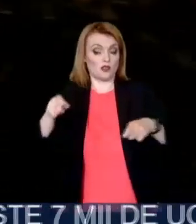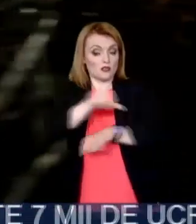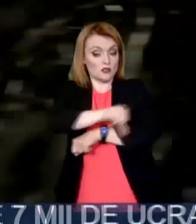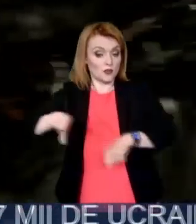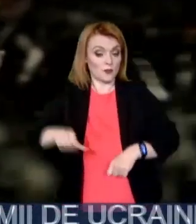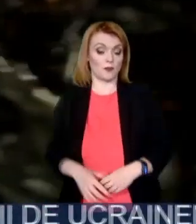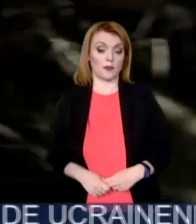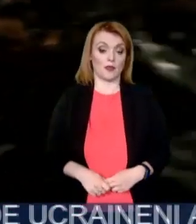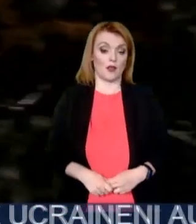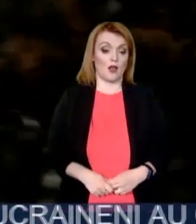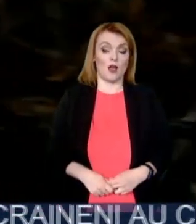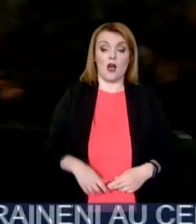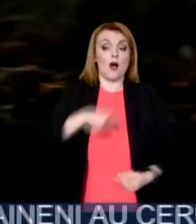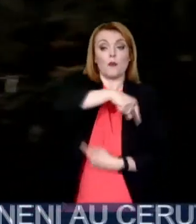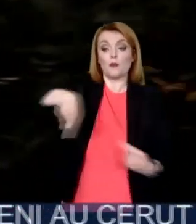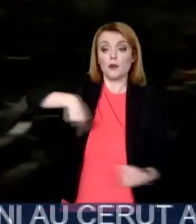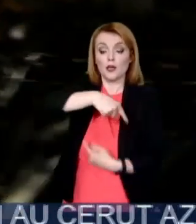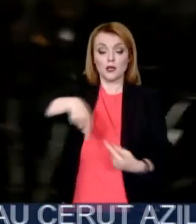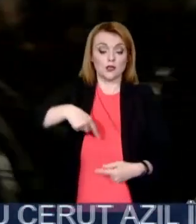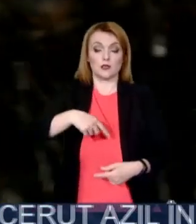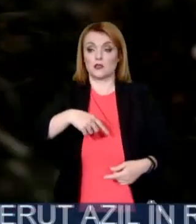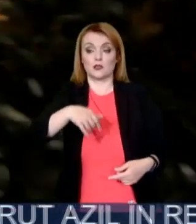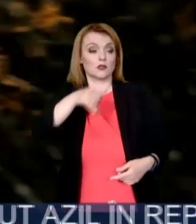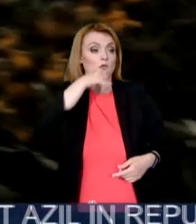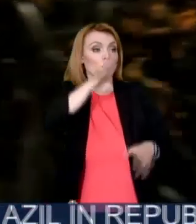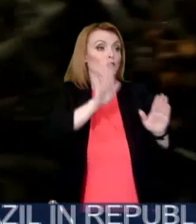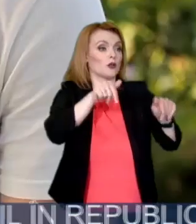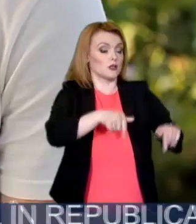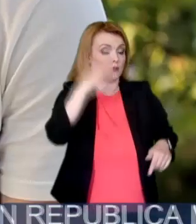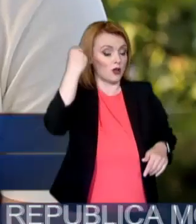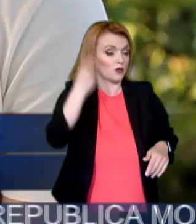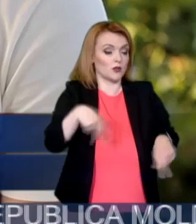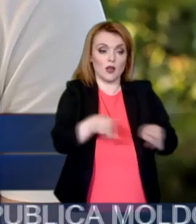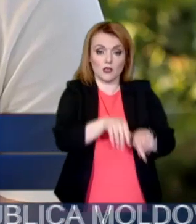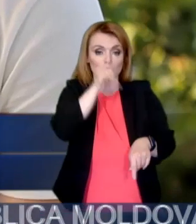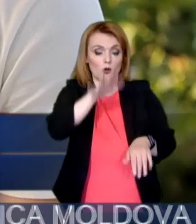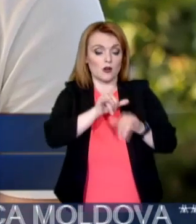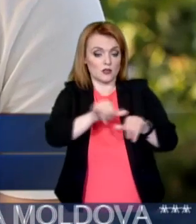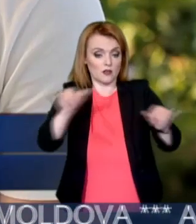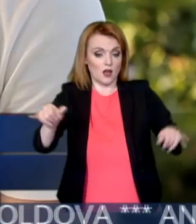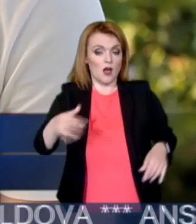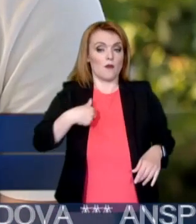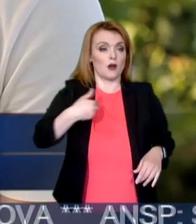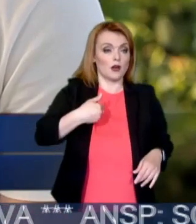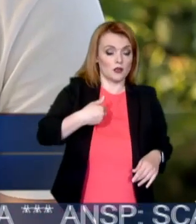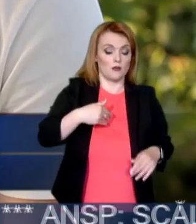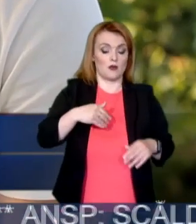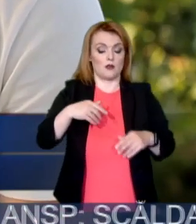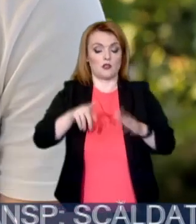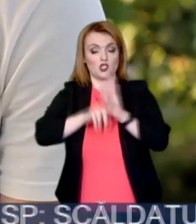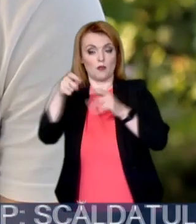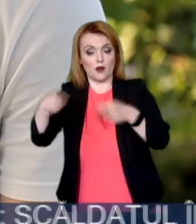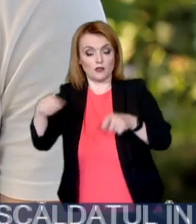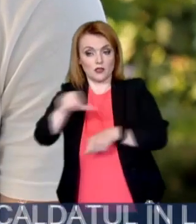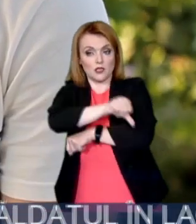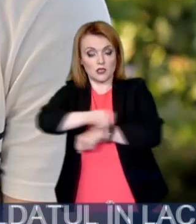O afacere nu poate exista doar în tărâmul Republicii Moldova. Noi ne propunem să ieșim la export în țările